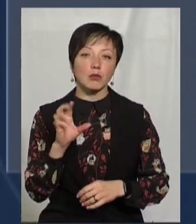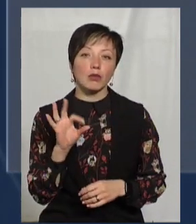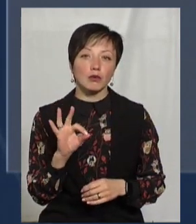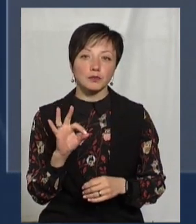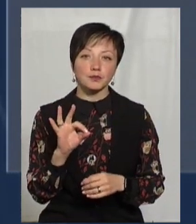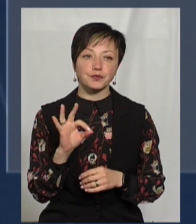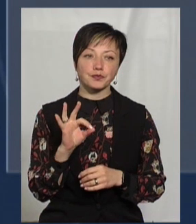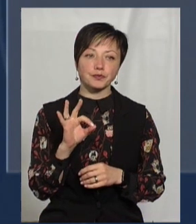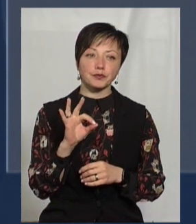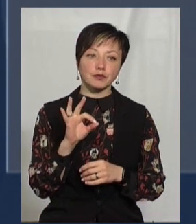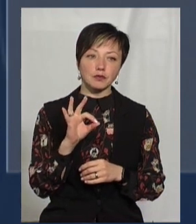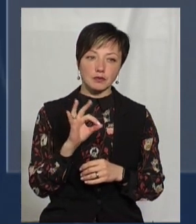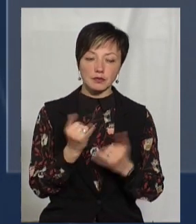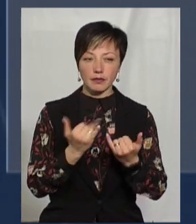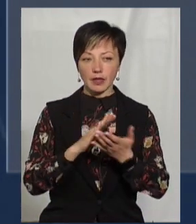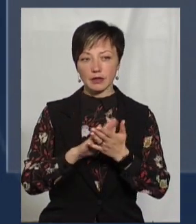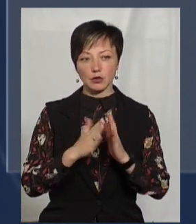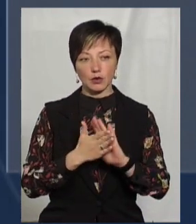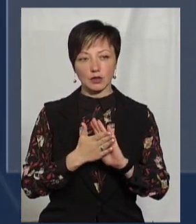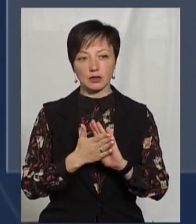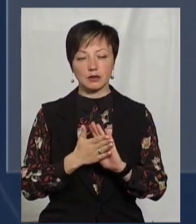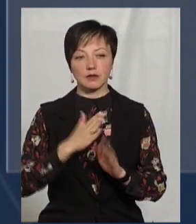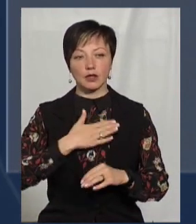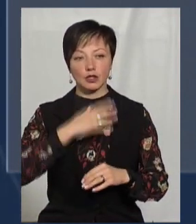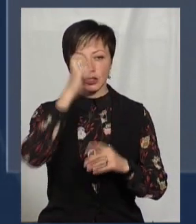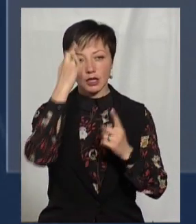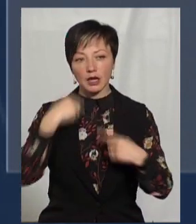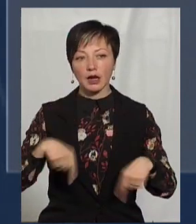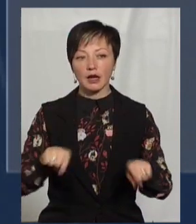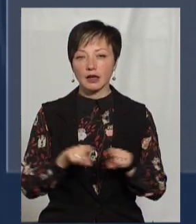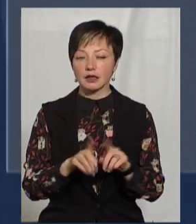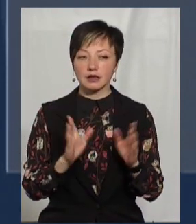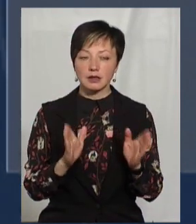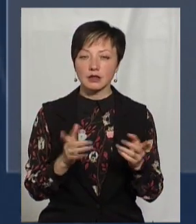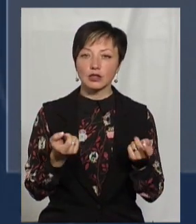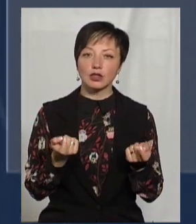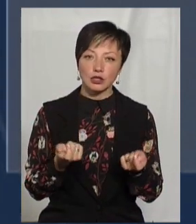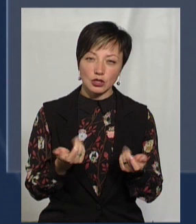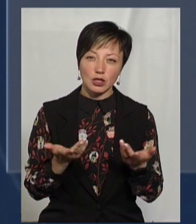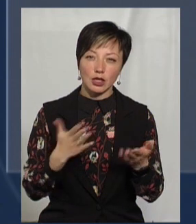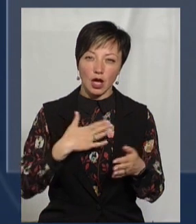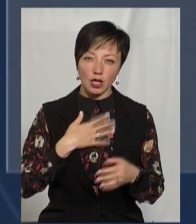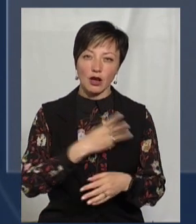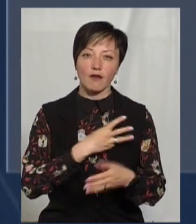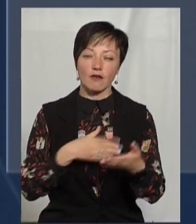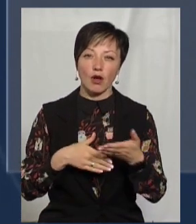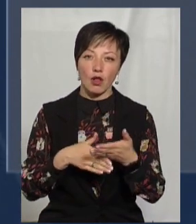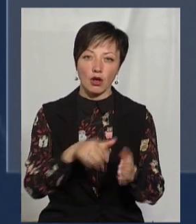огляду на цю ситуацію, яка є зараз в нашій країні і не тільки, трішки якби наші